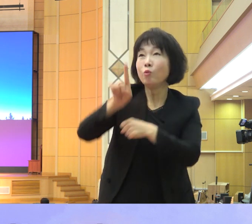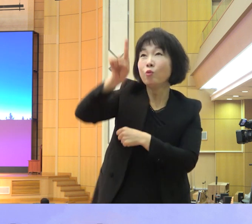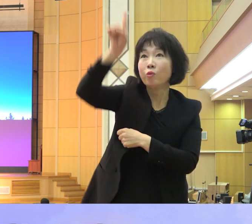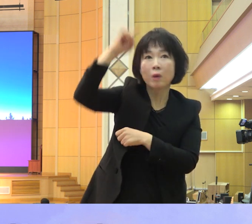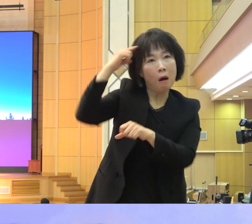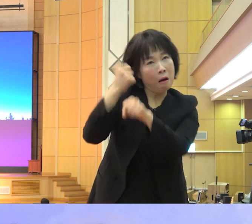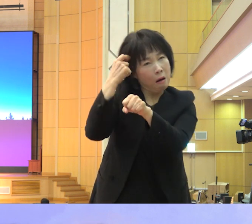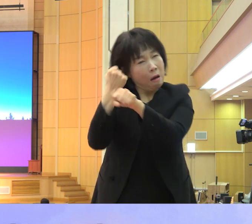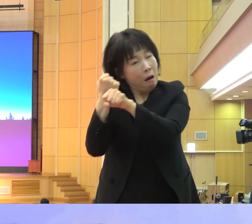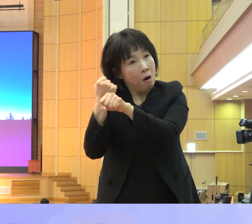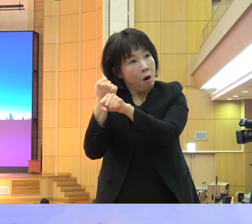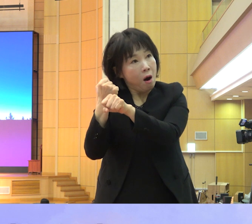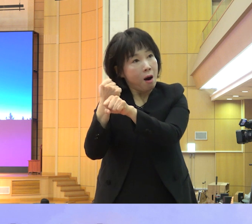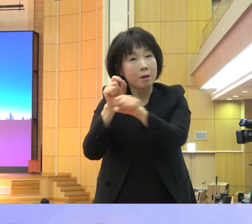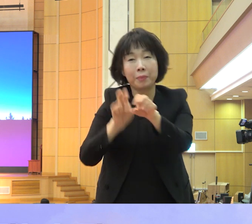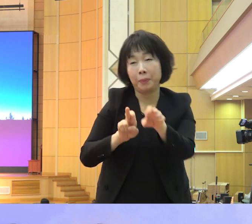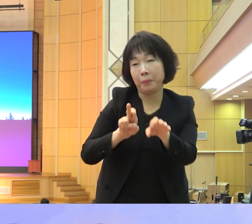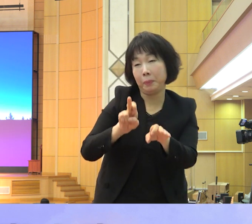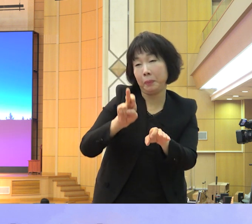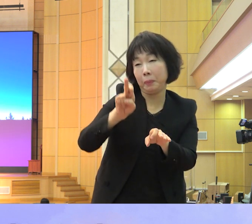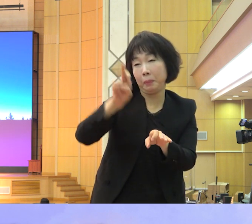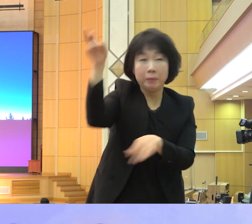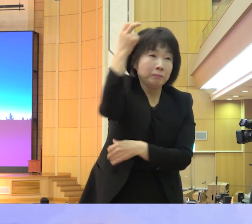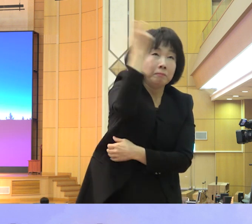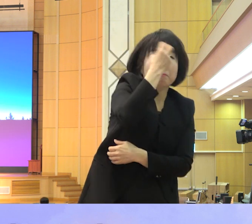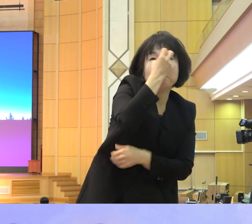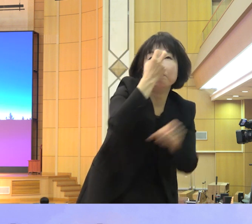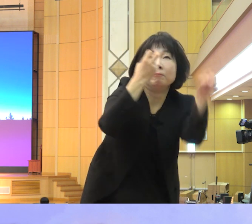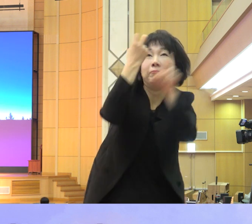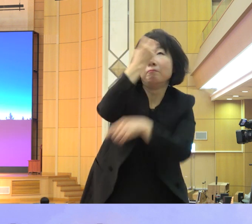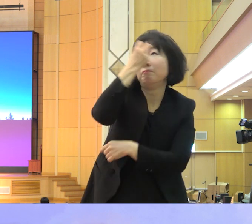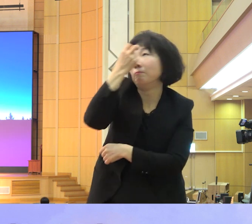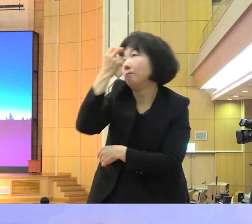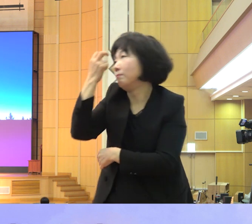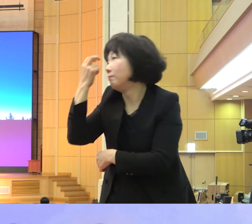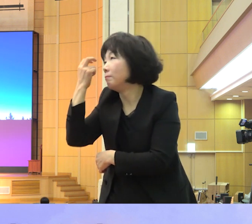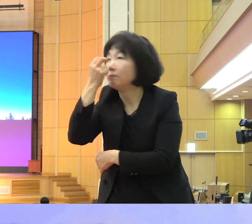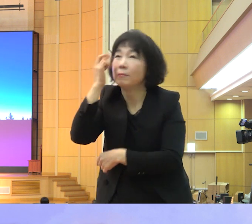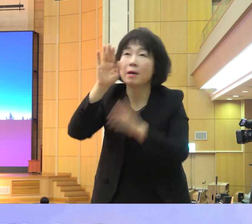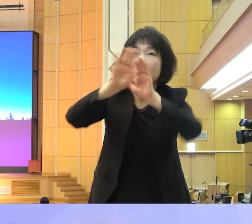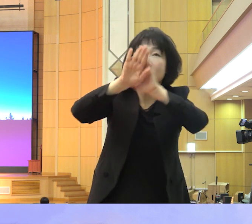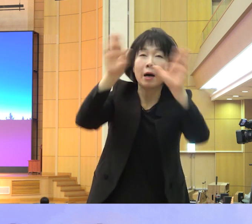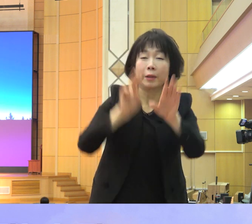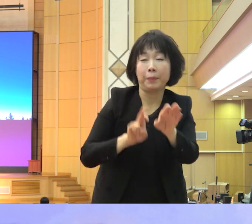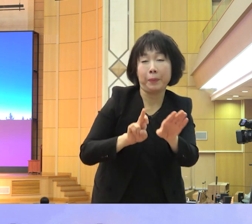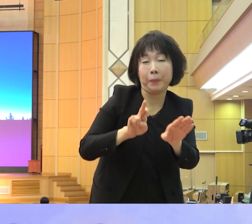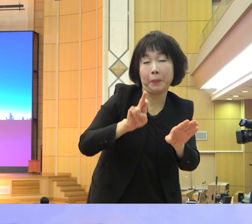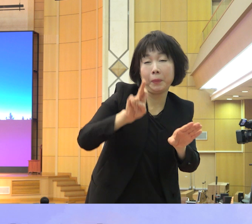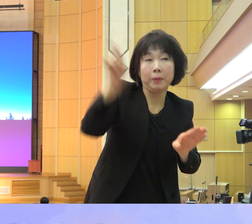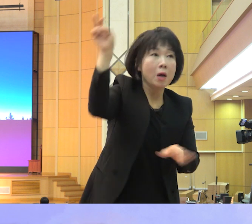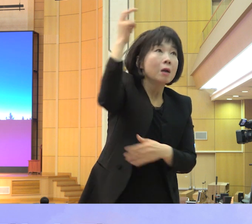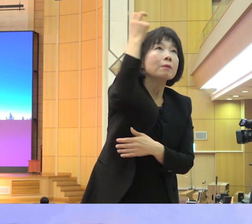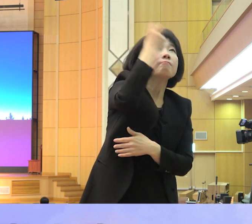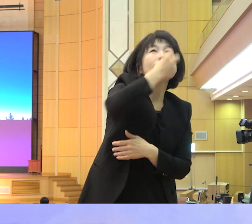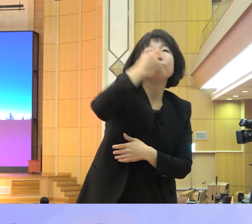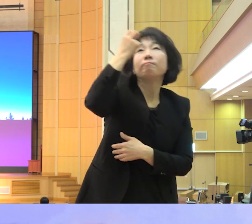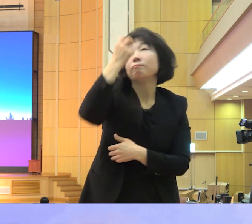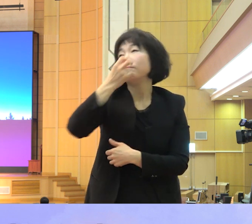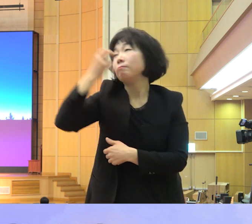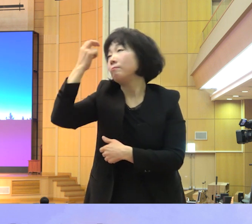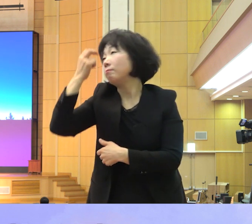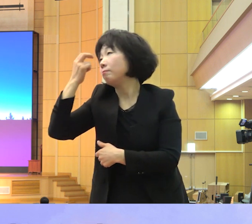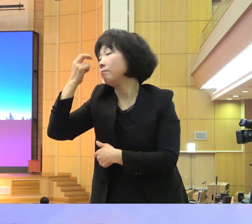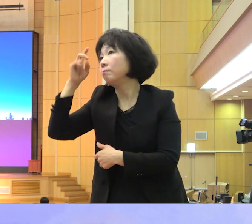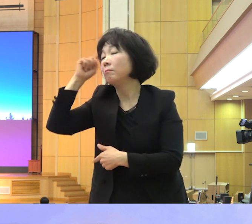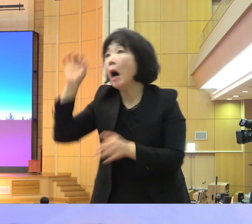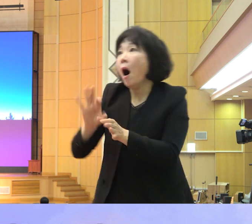과학자가 우주선을 타고 우주를 탐사하기 위해서 하늘에 올라갔는데 이 땅에